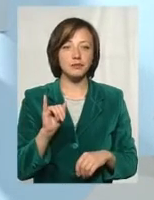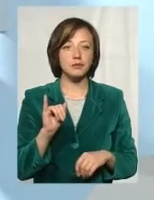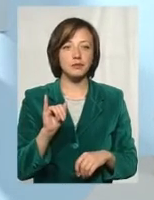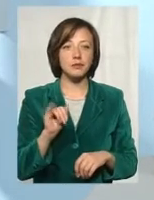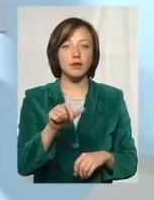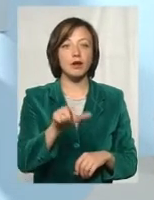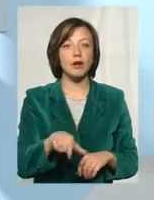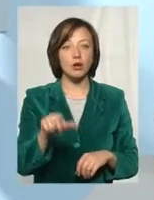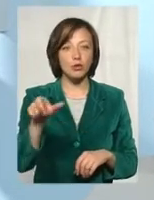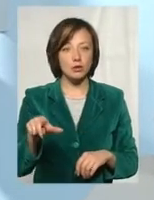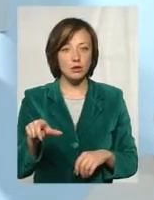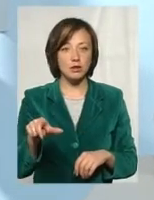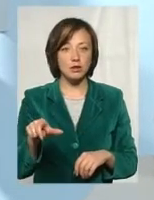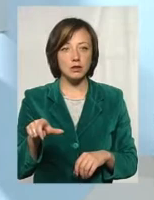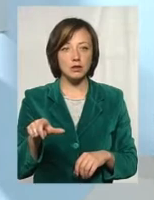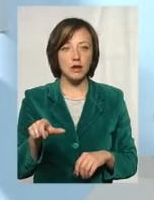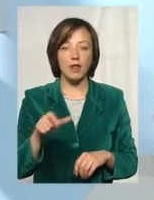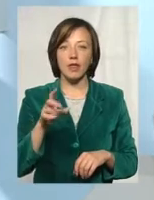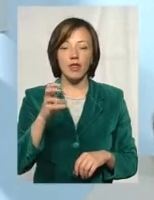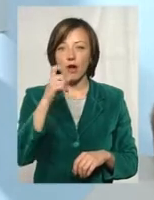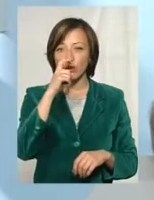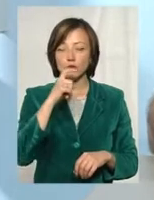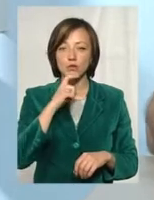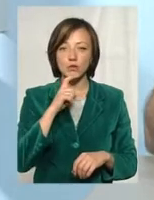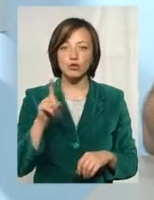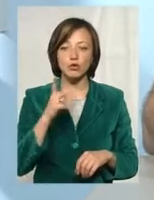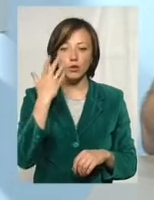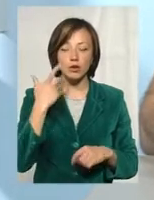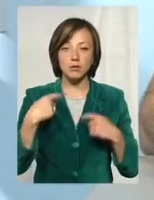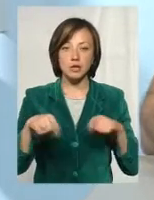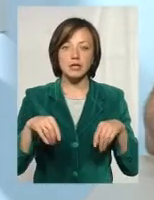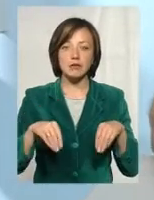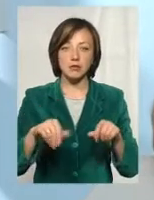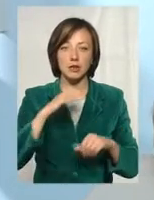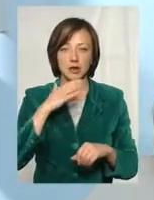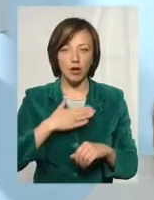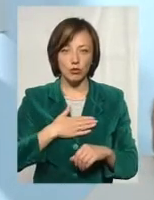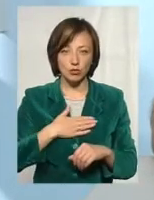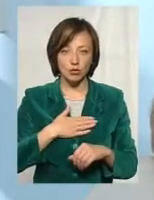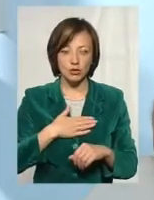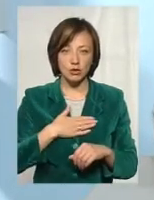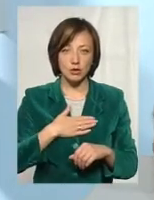І люди не розуміють, що з продажею землі, нашої землі,